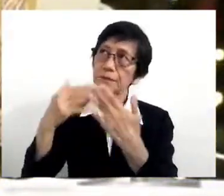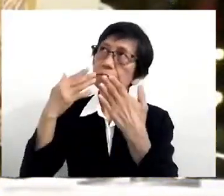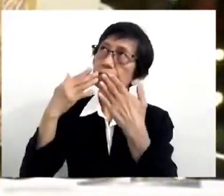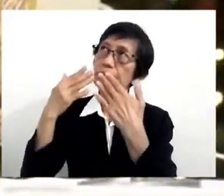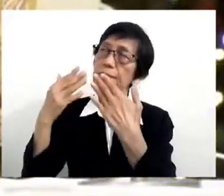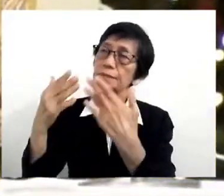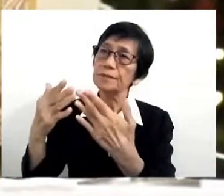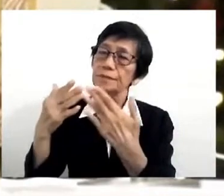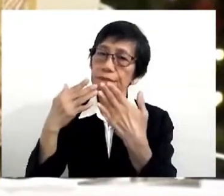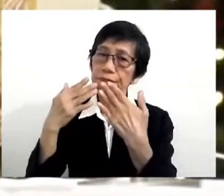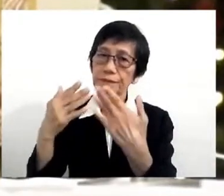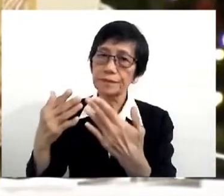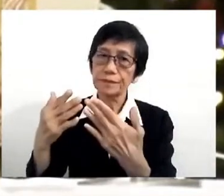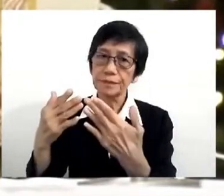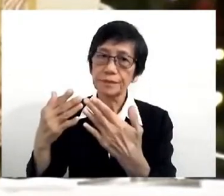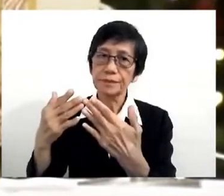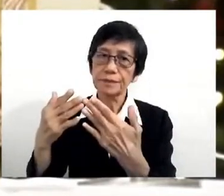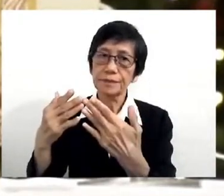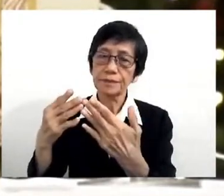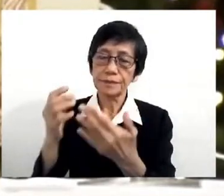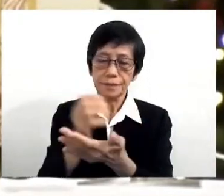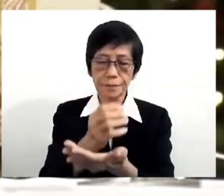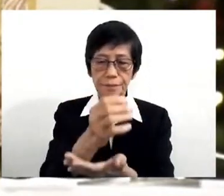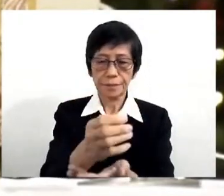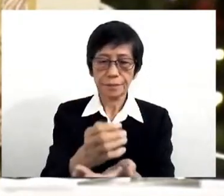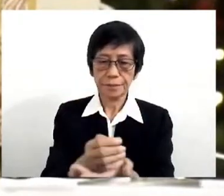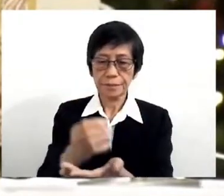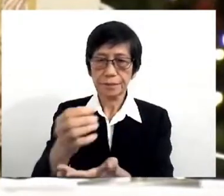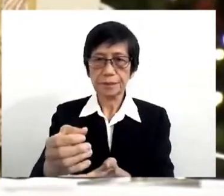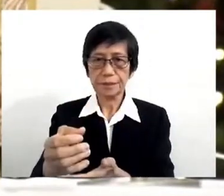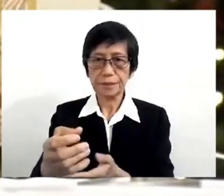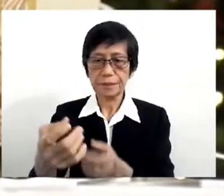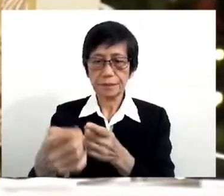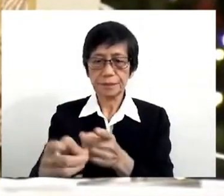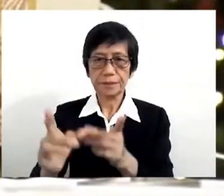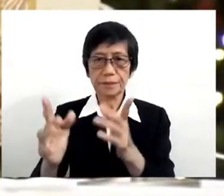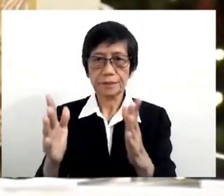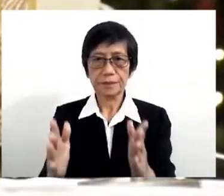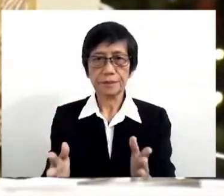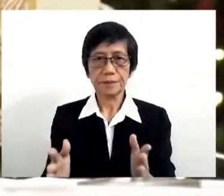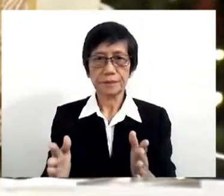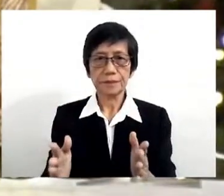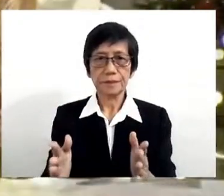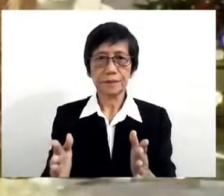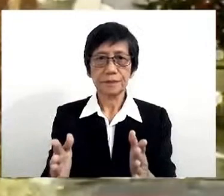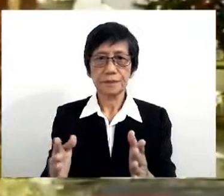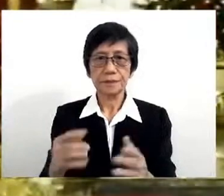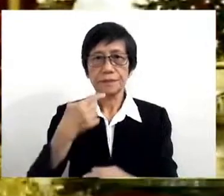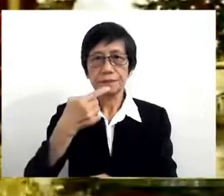pinasalamatan. Iniabot niya ang kalis sa kanyang mga alagad at sinabi,